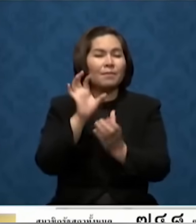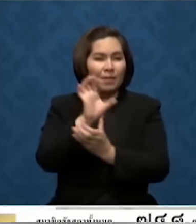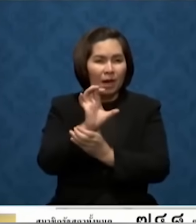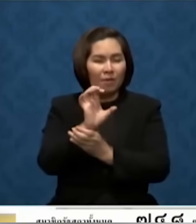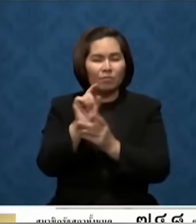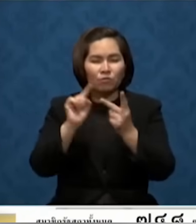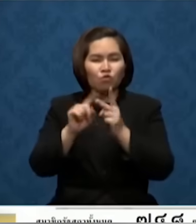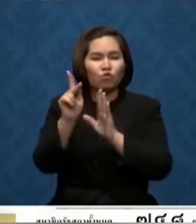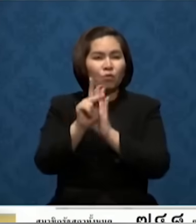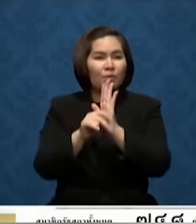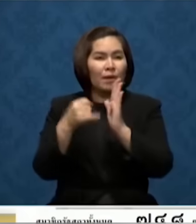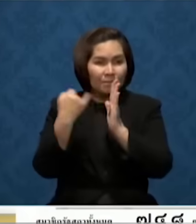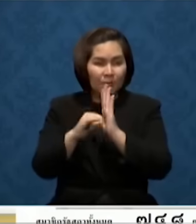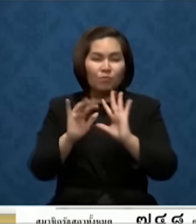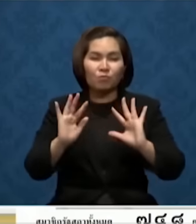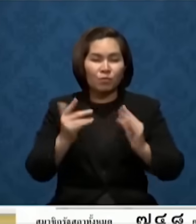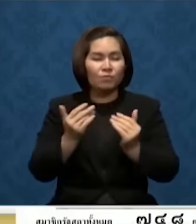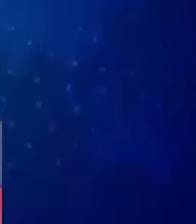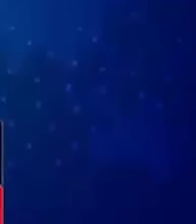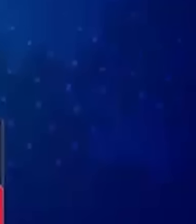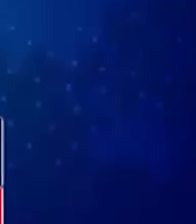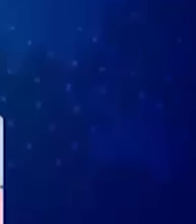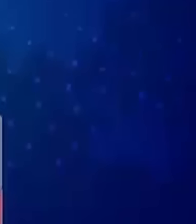ท่านประธานครับ